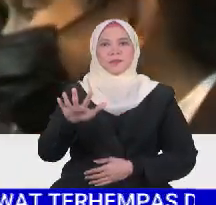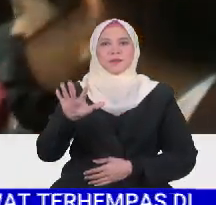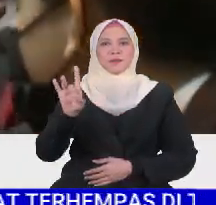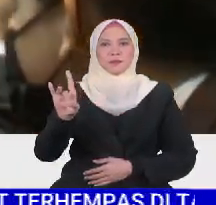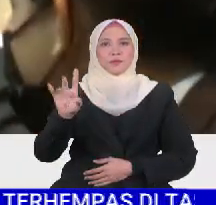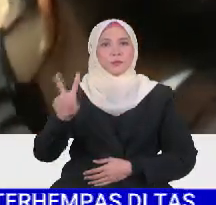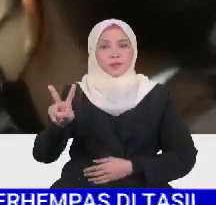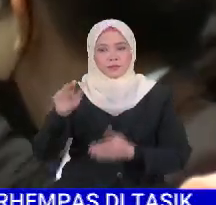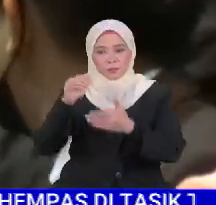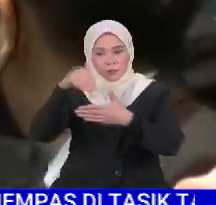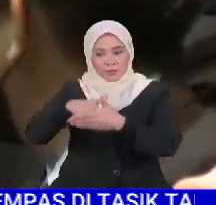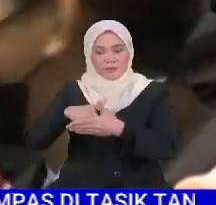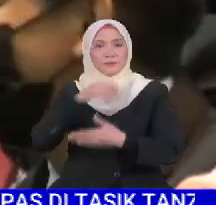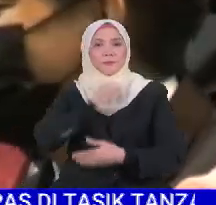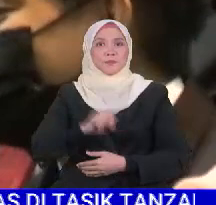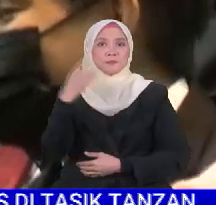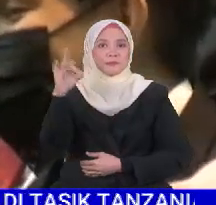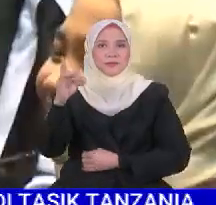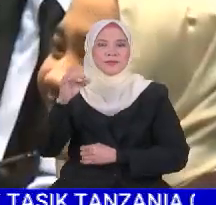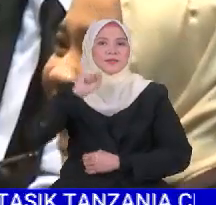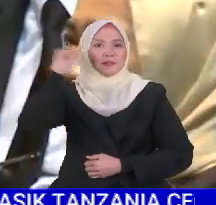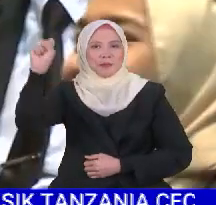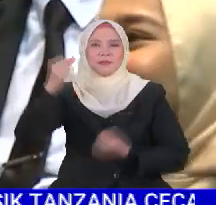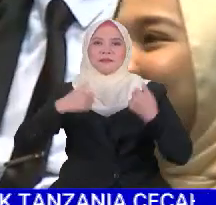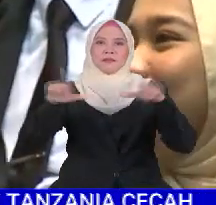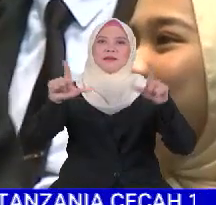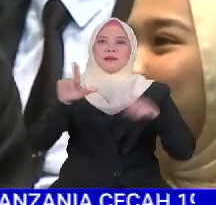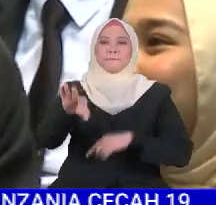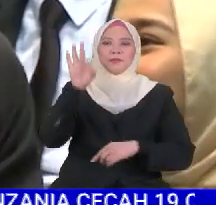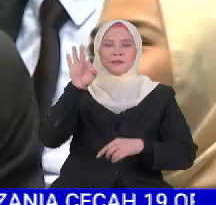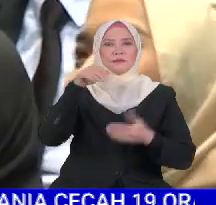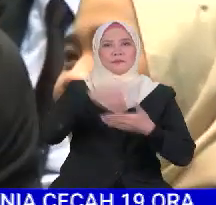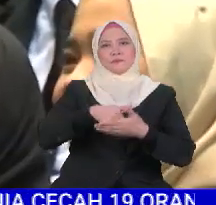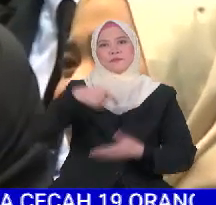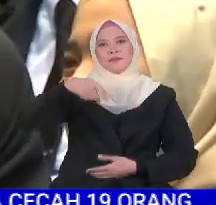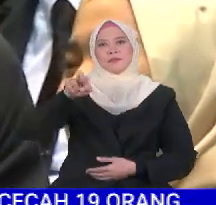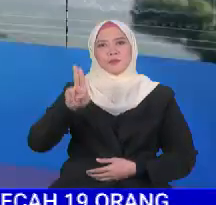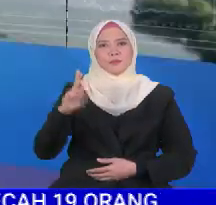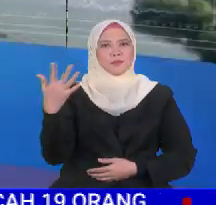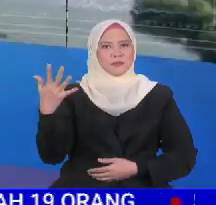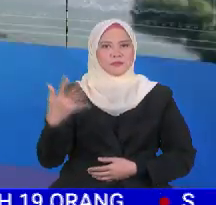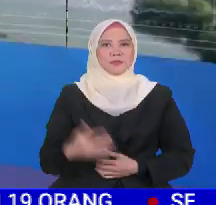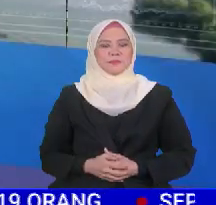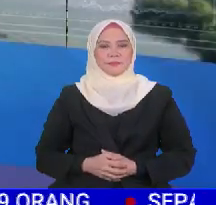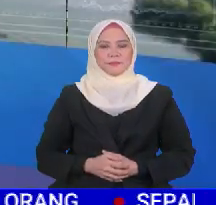127.582 pengundi 18 di Sabah layak memilih dalam Piayu 15